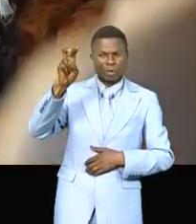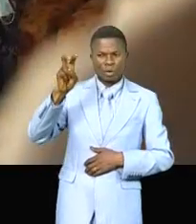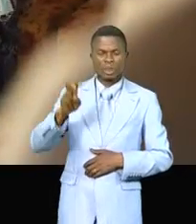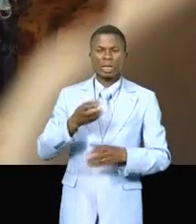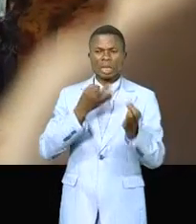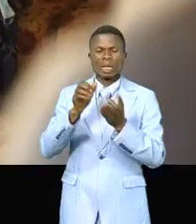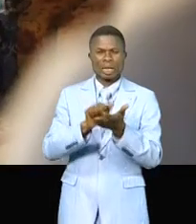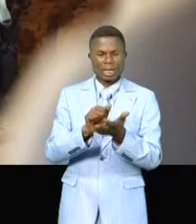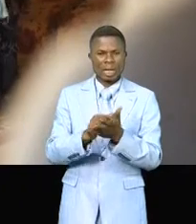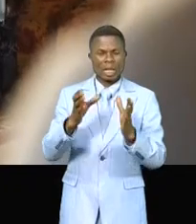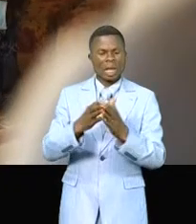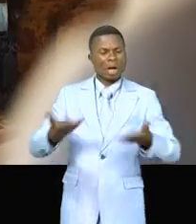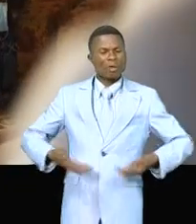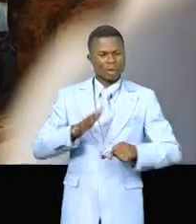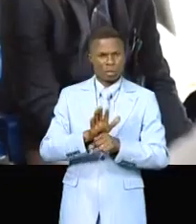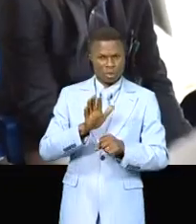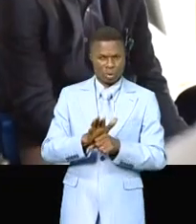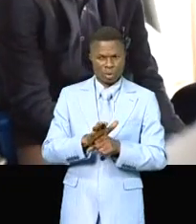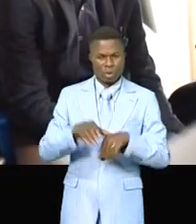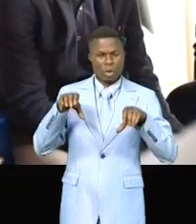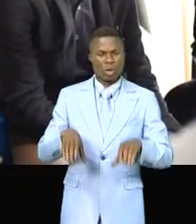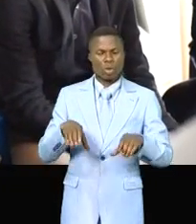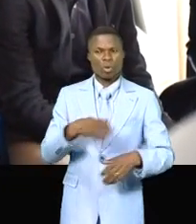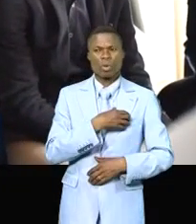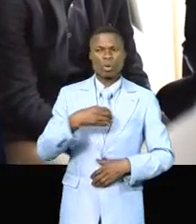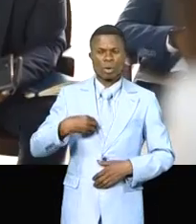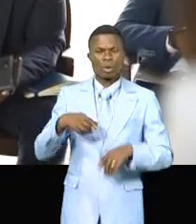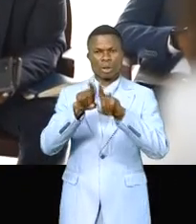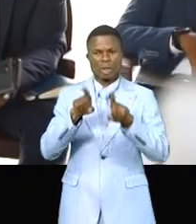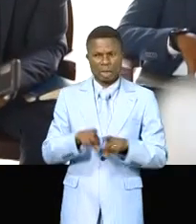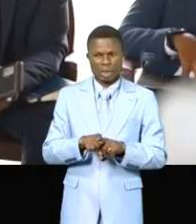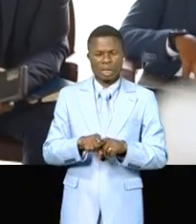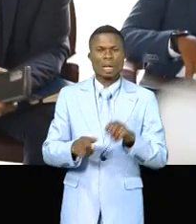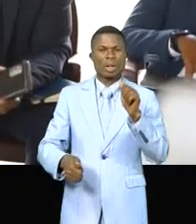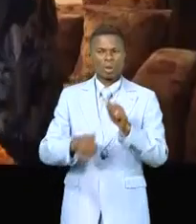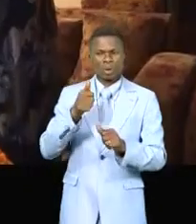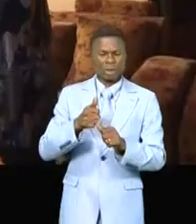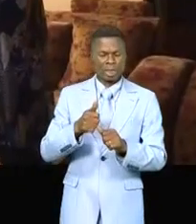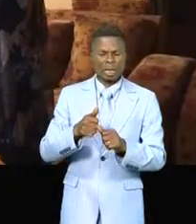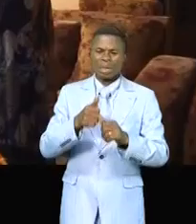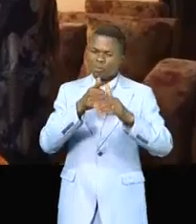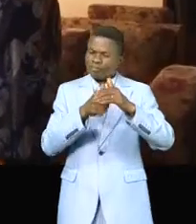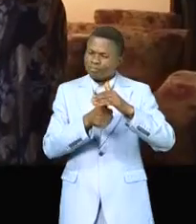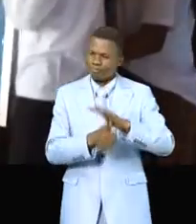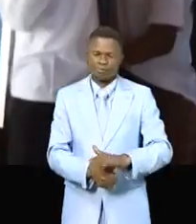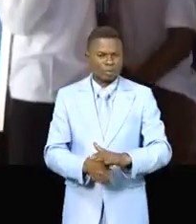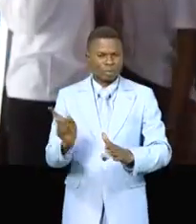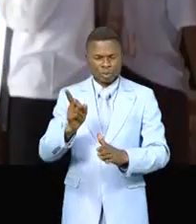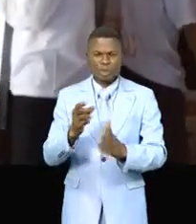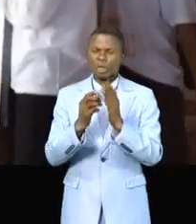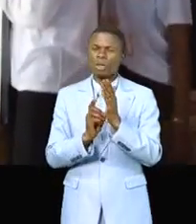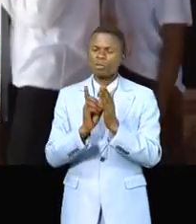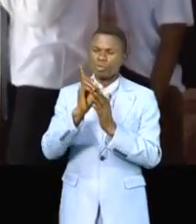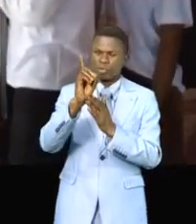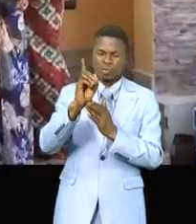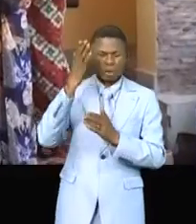Lady savoure avec admiration. Congo Féminin, c'est aussi et beaucoup plus sortir de l'anonymat celles qui ont marqué par leur